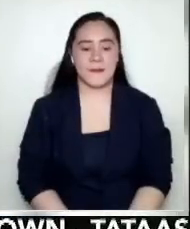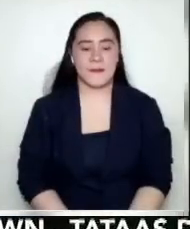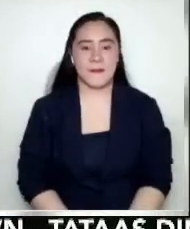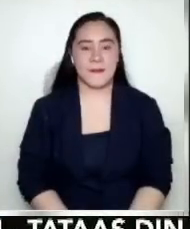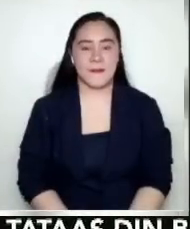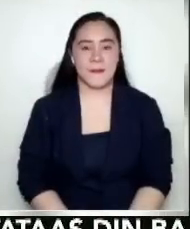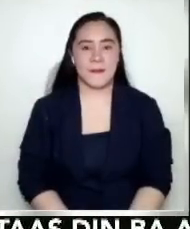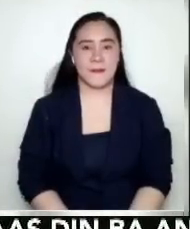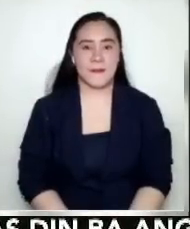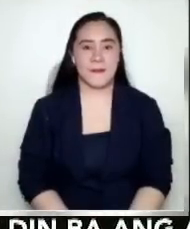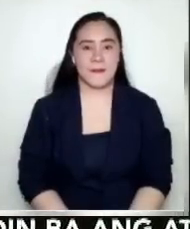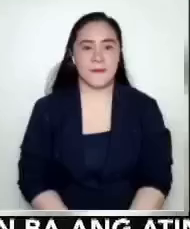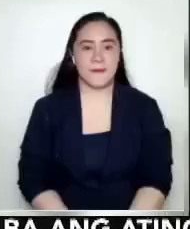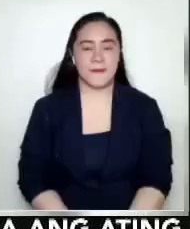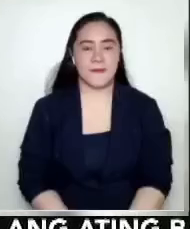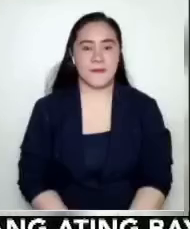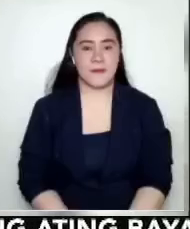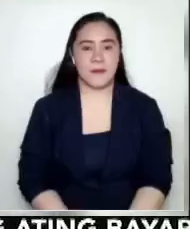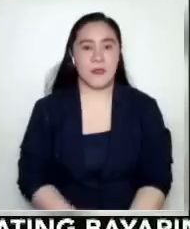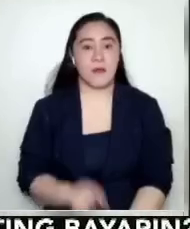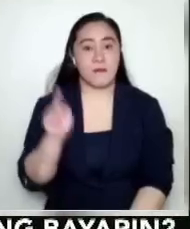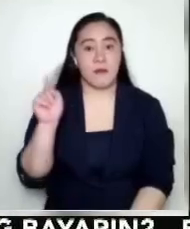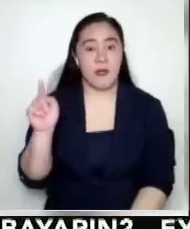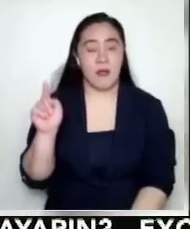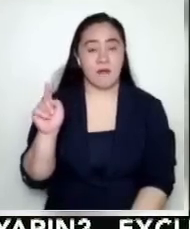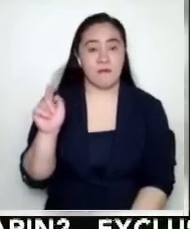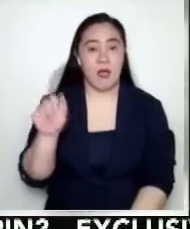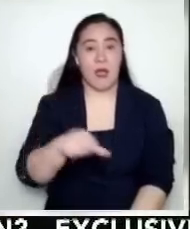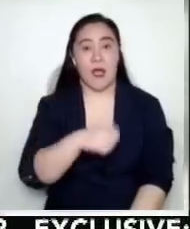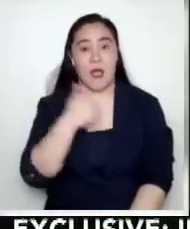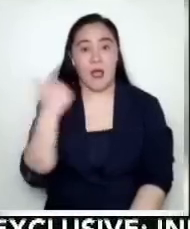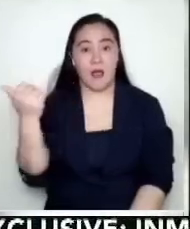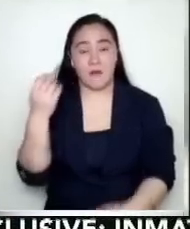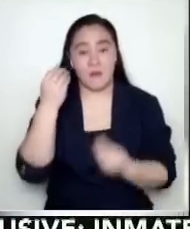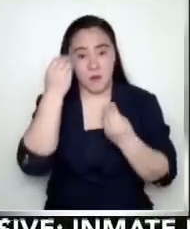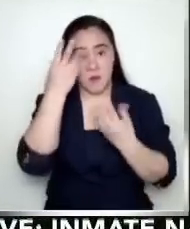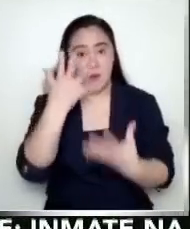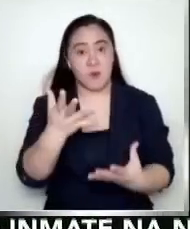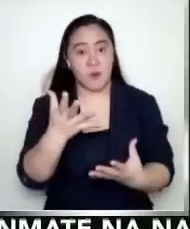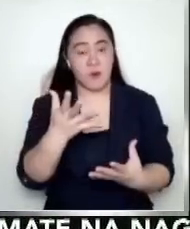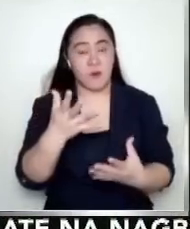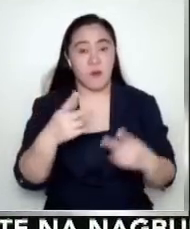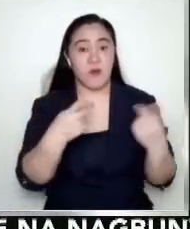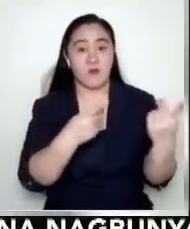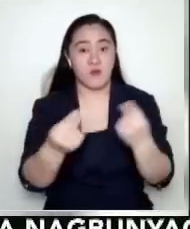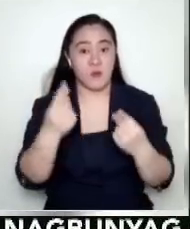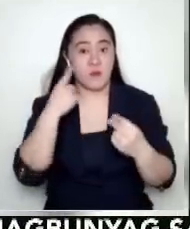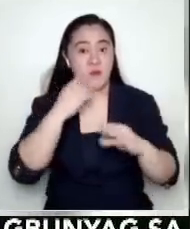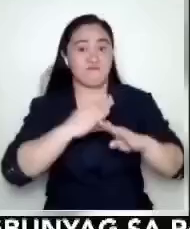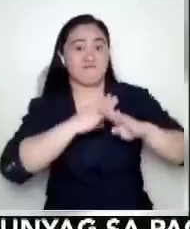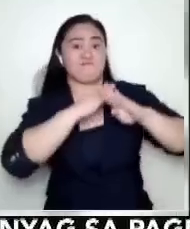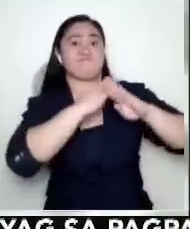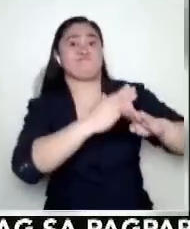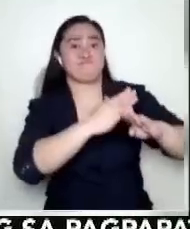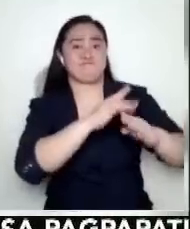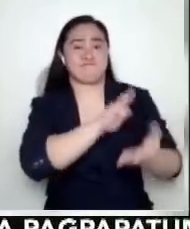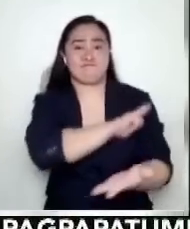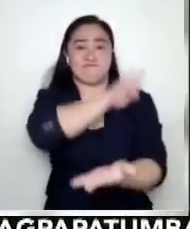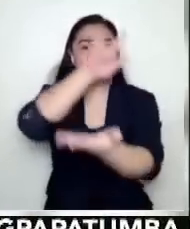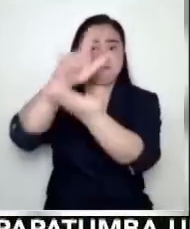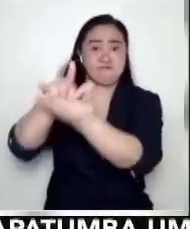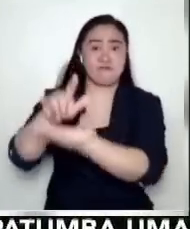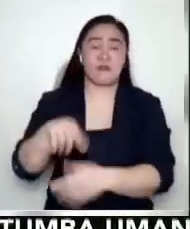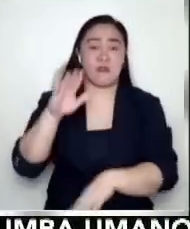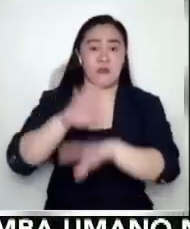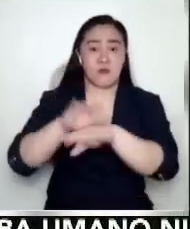Mel, sa kabila ng sinapit ng ating kababayan, walang balak magpatupad ng deployment ban ng ating gobyerno sa Kuwait para manatiling bukas daw yung